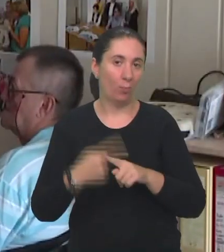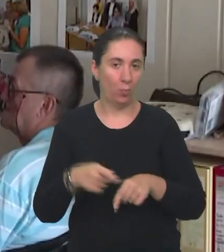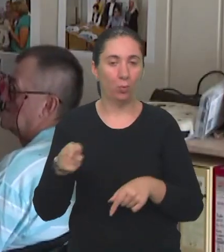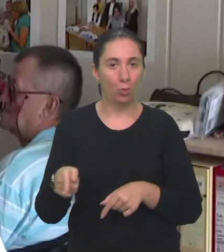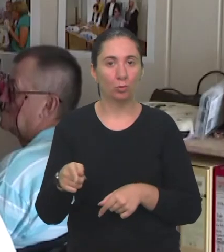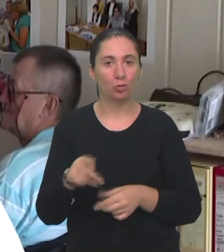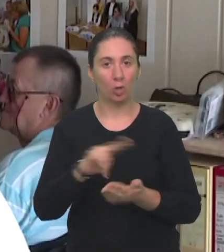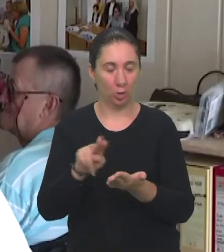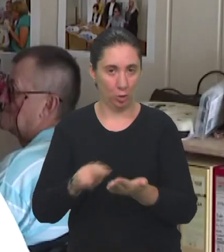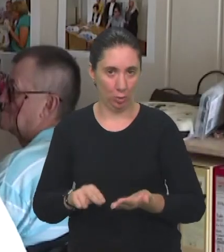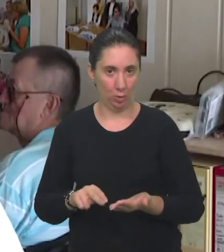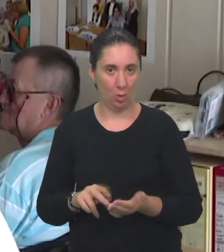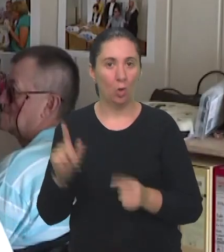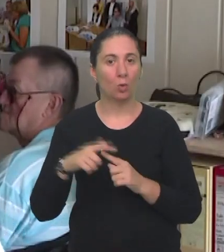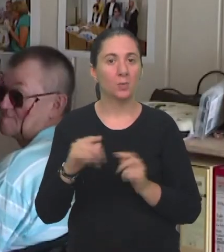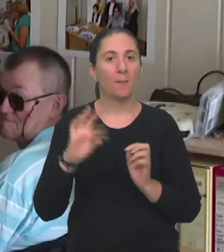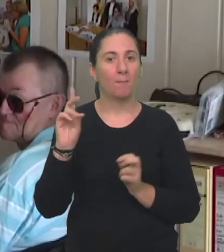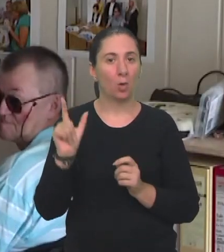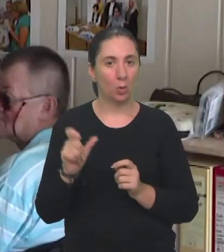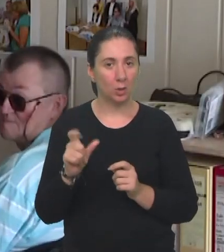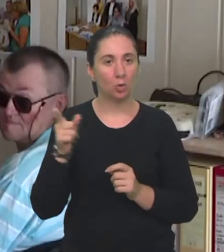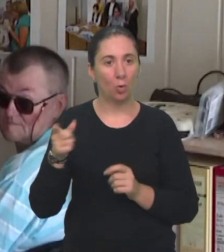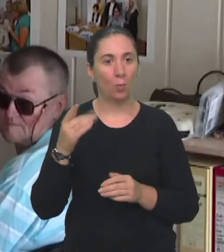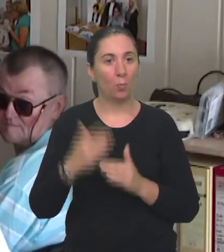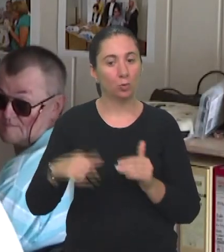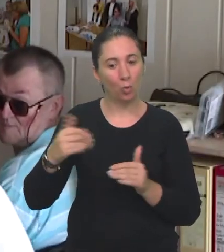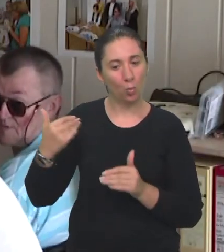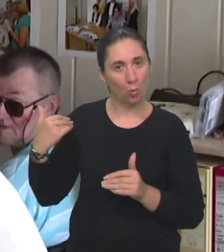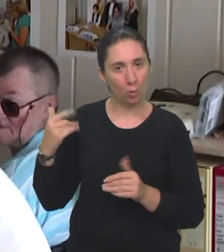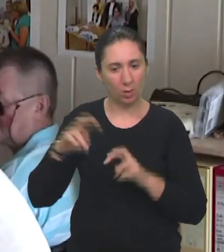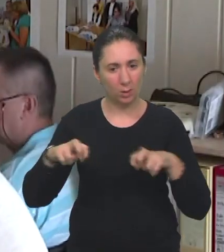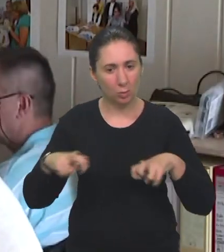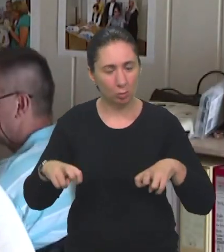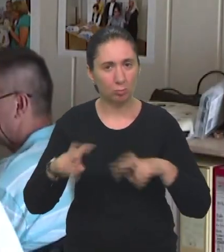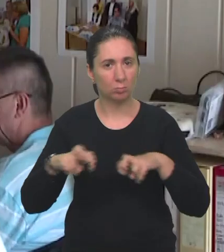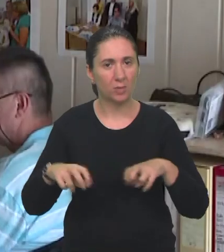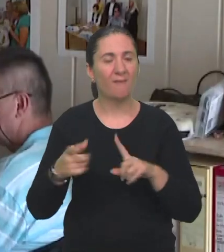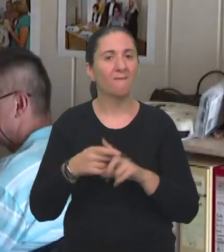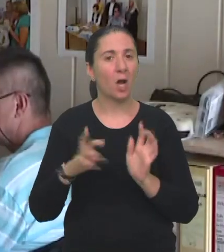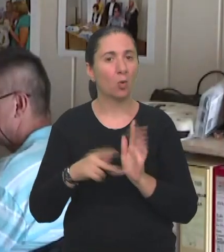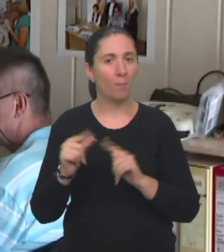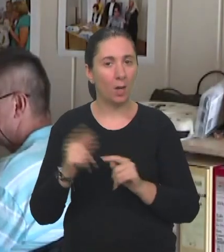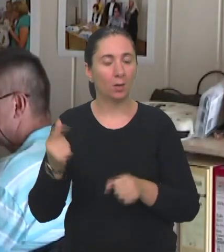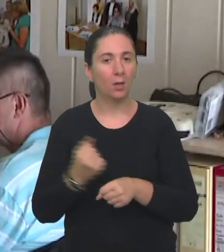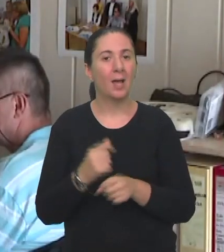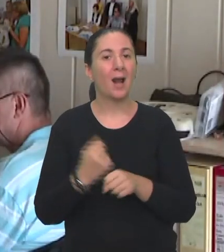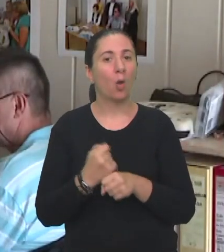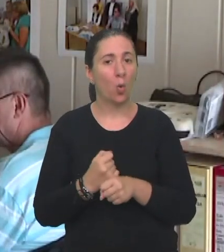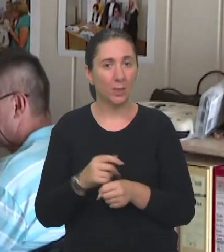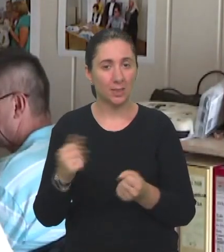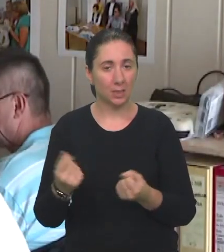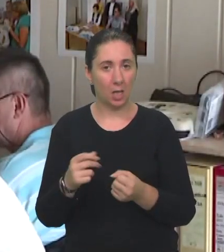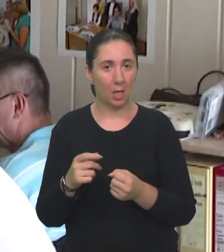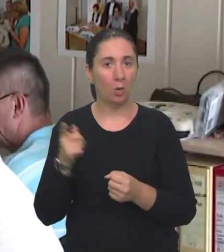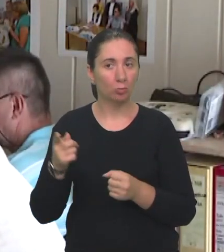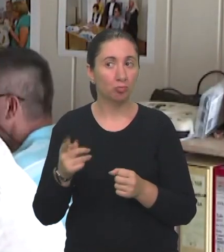baviti literaturom. Tomislav Beronić, koji je u posljednjih nekoliko godina istražuje frankopane i bavi se glagoljicom, pa će